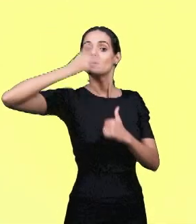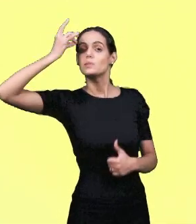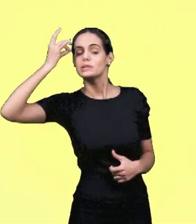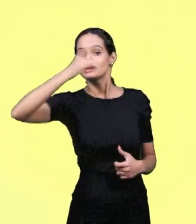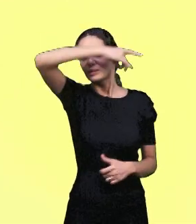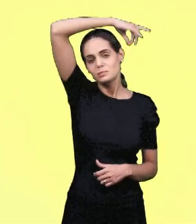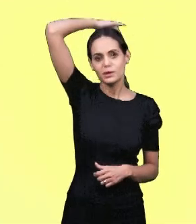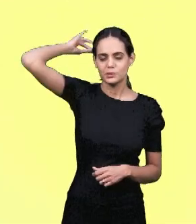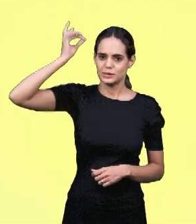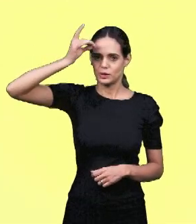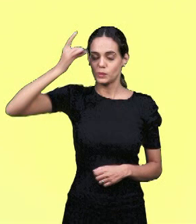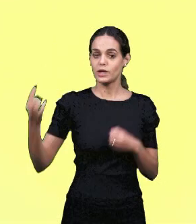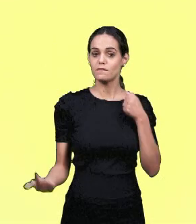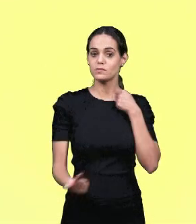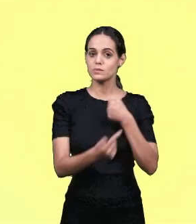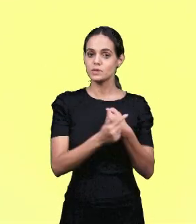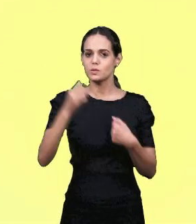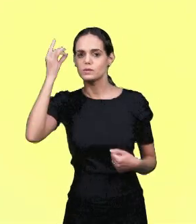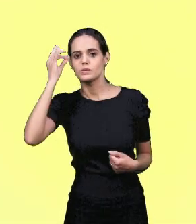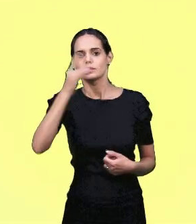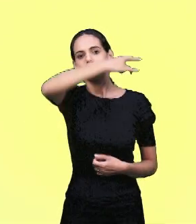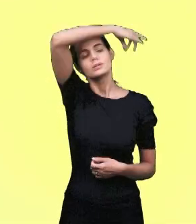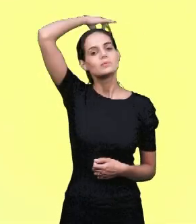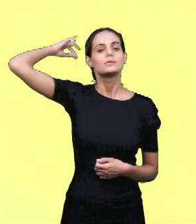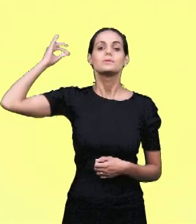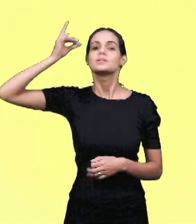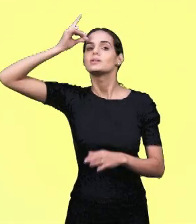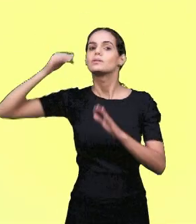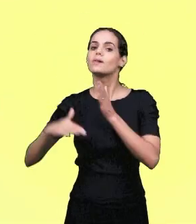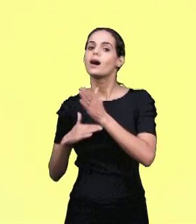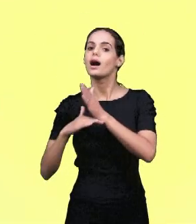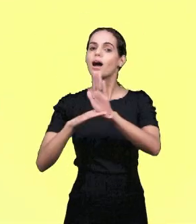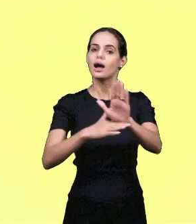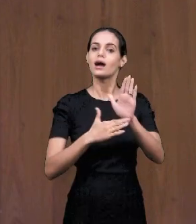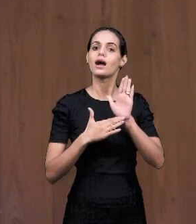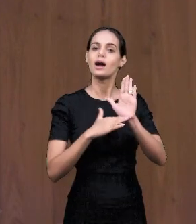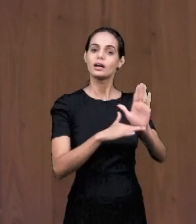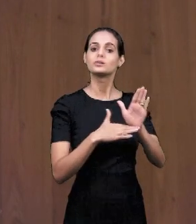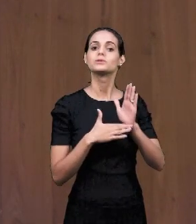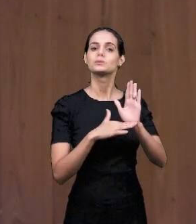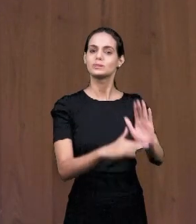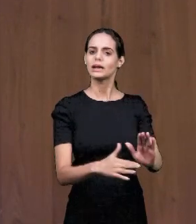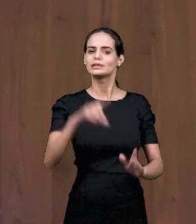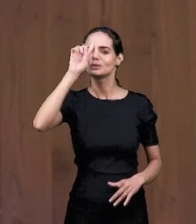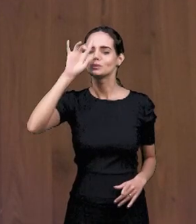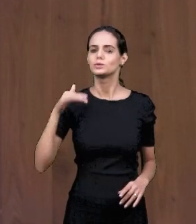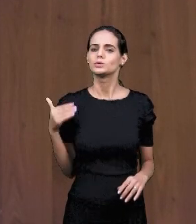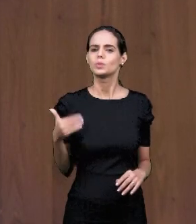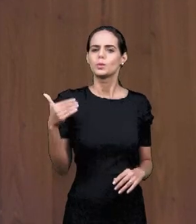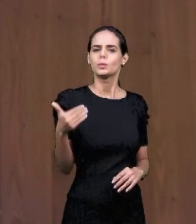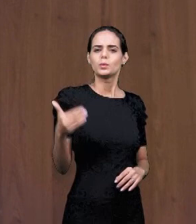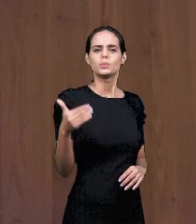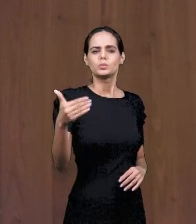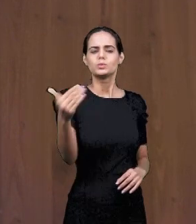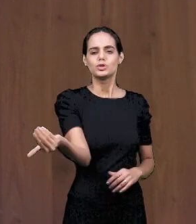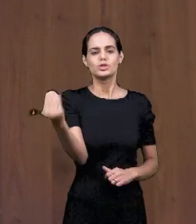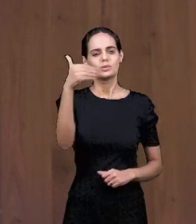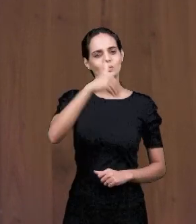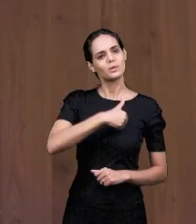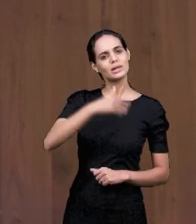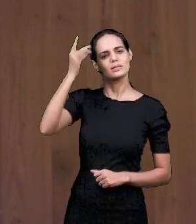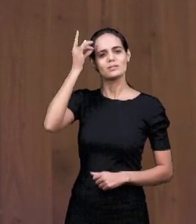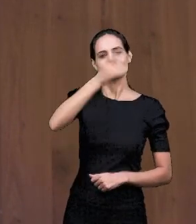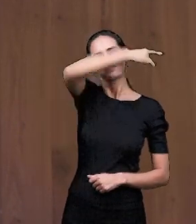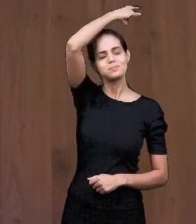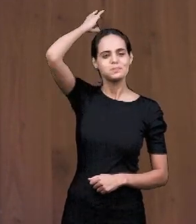Saint-Esprit, il avait une fonction. Le Seigneur a envoyé qu'il puisse nous aider, qu'il soit avec nous tous les jours, qu'il habite dans